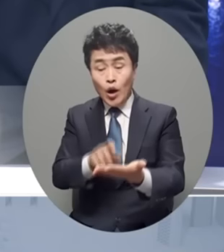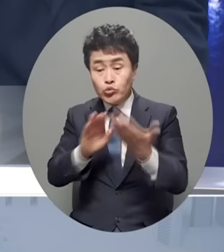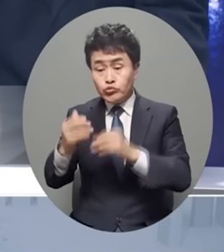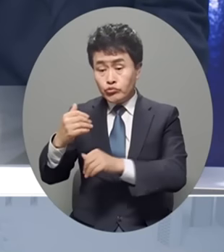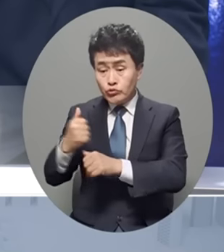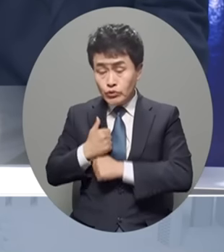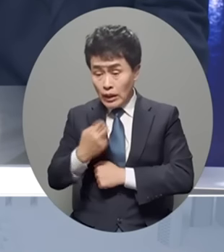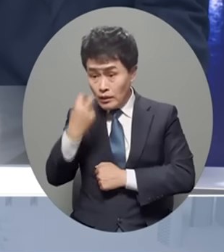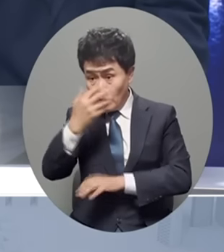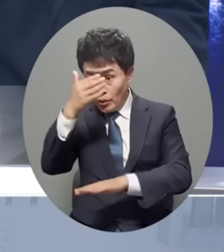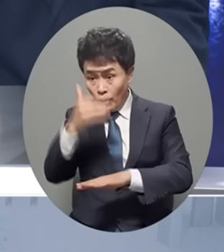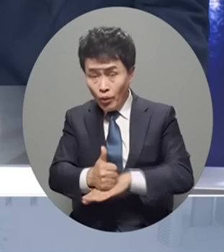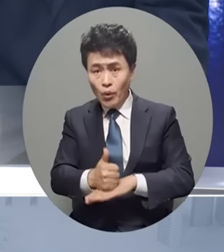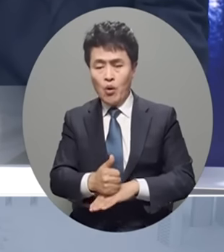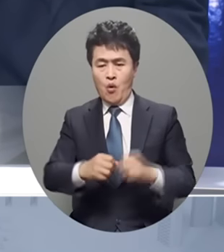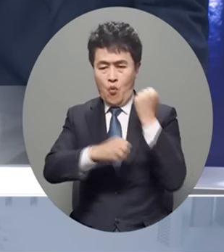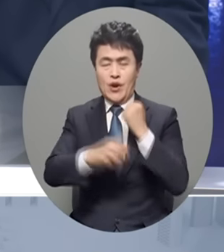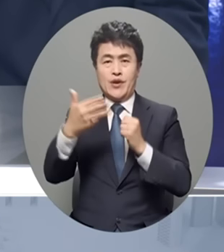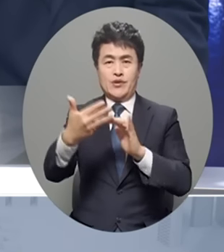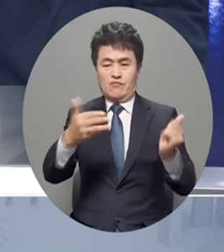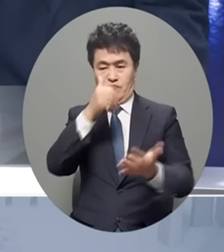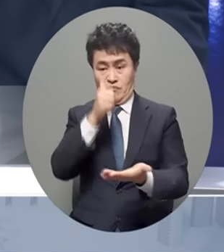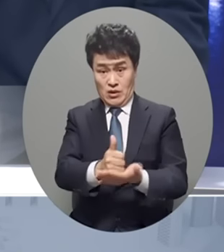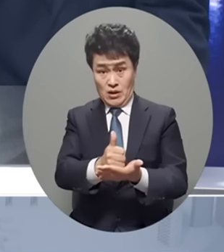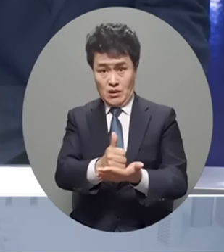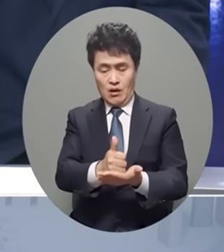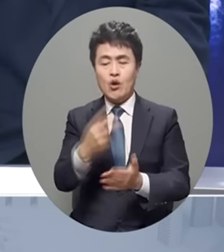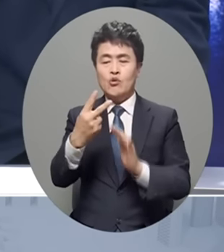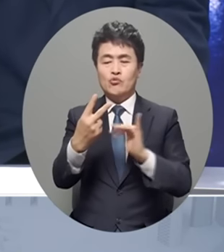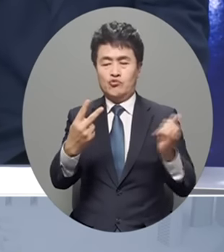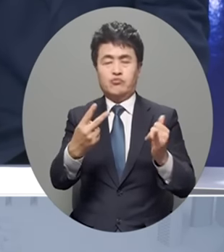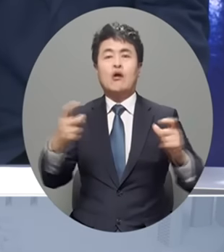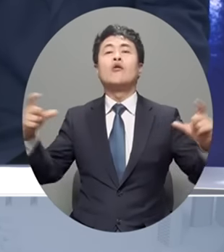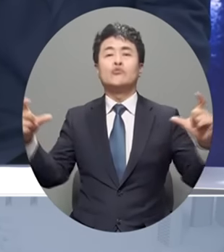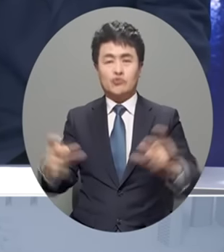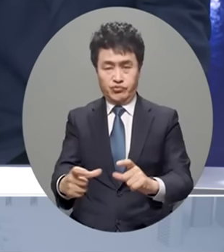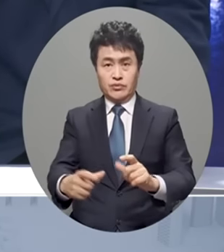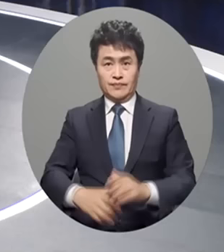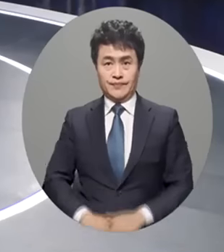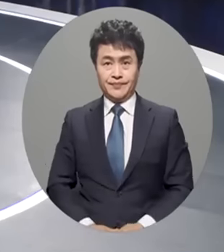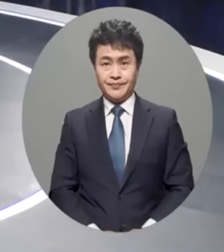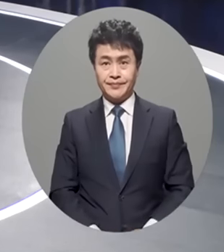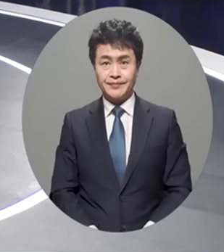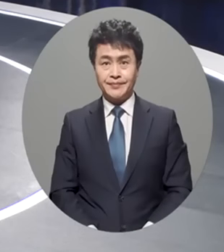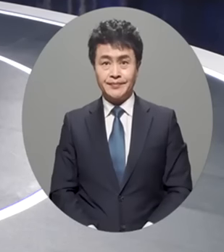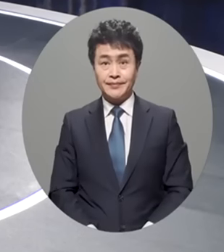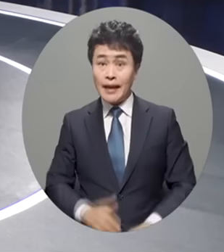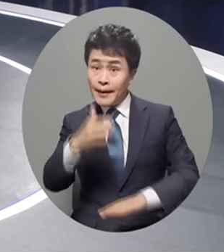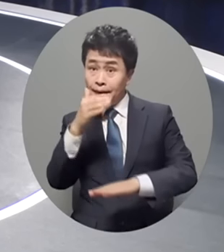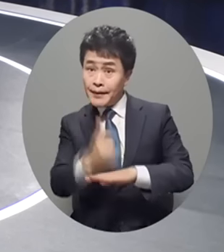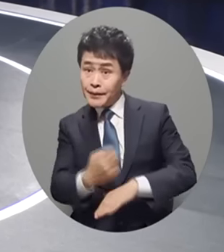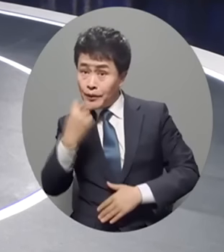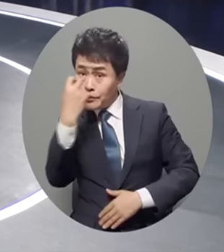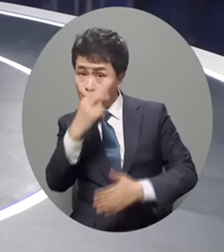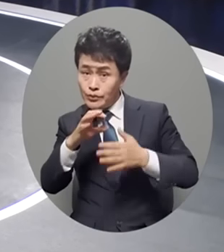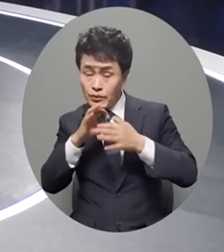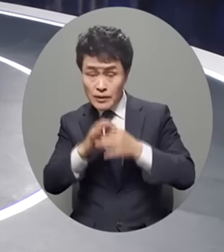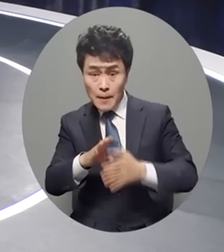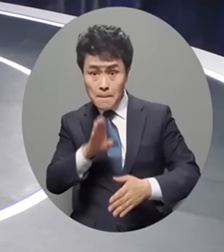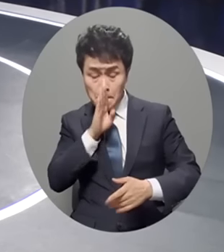재검토 결과 원래 8명이었던 혐의자는 2명으로 축소됐습니다. 네, 결국 수사를 통해서